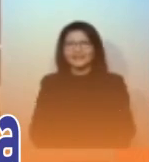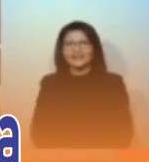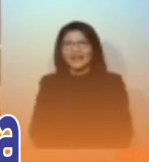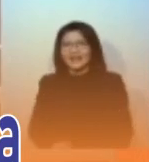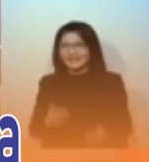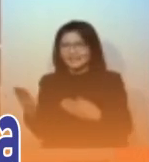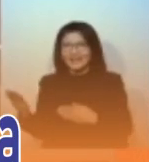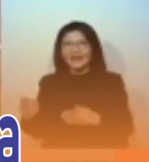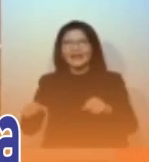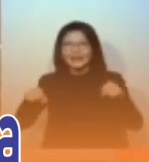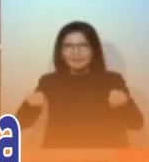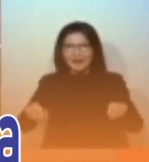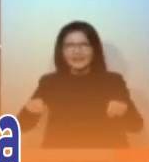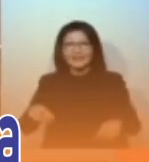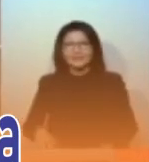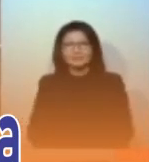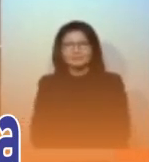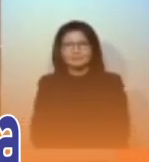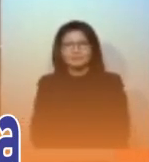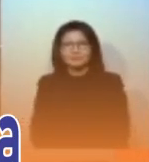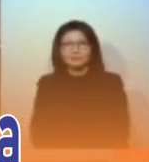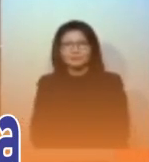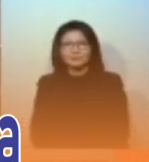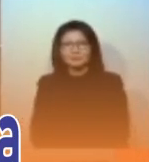kembali ke tempat.